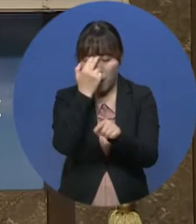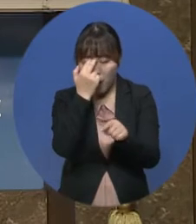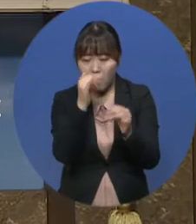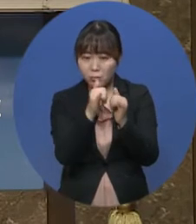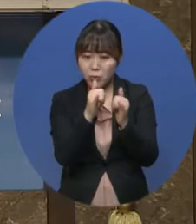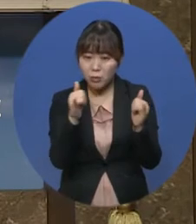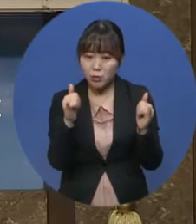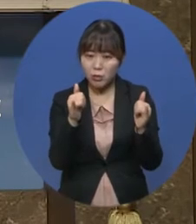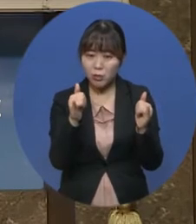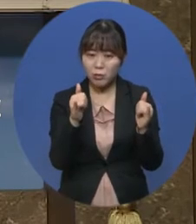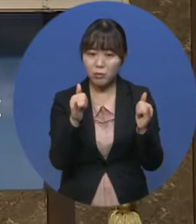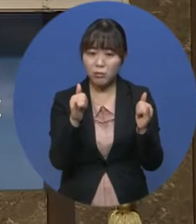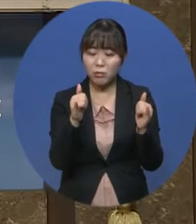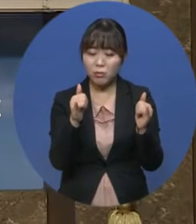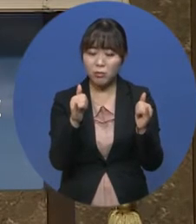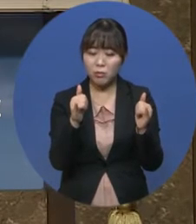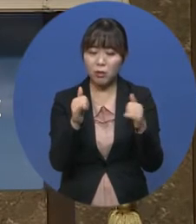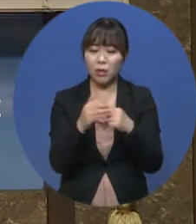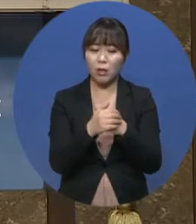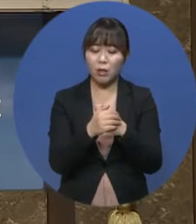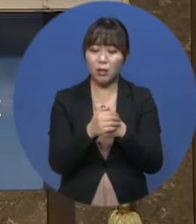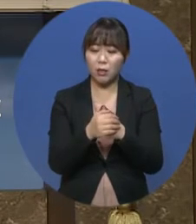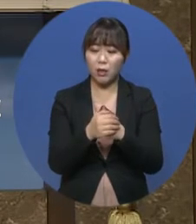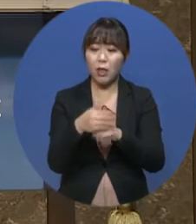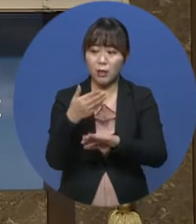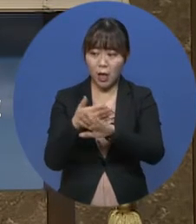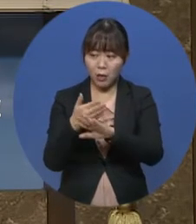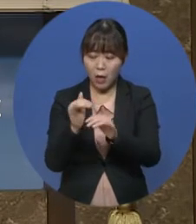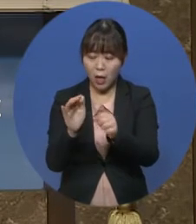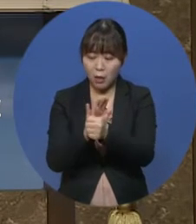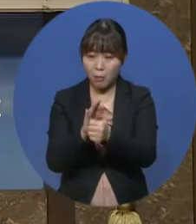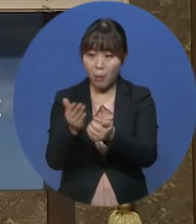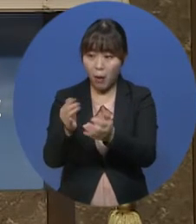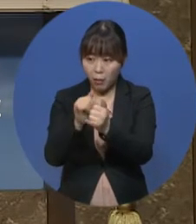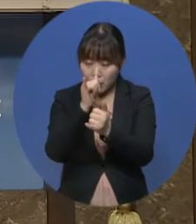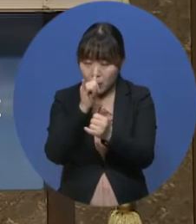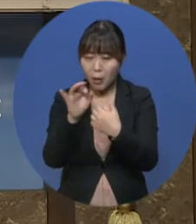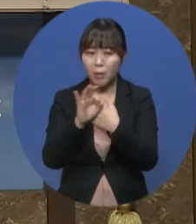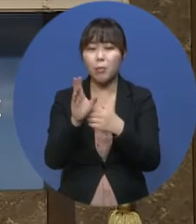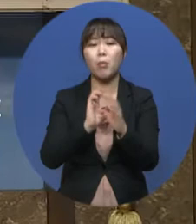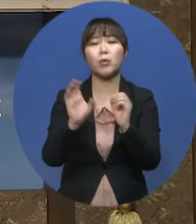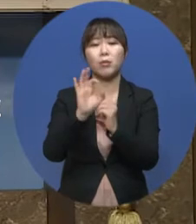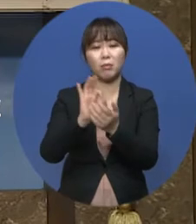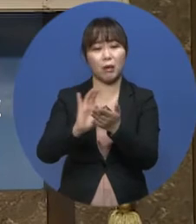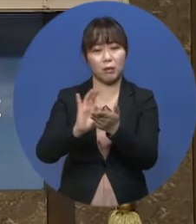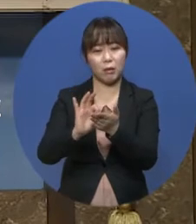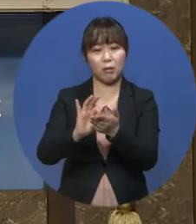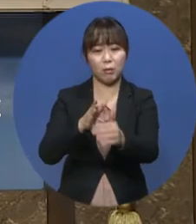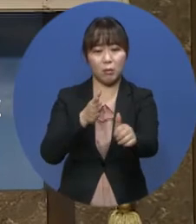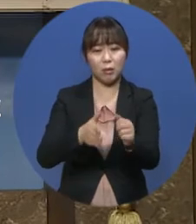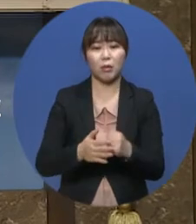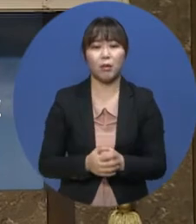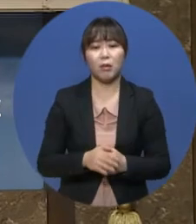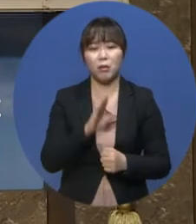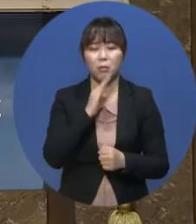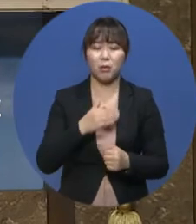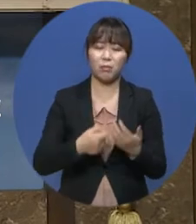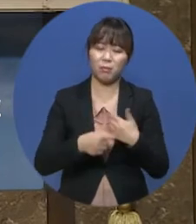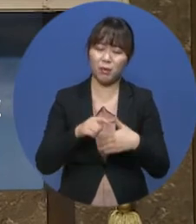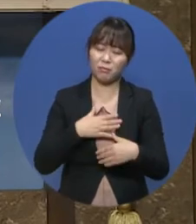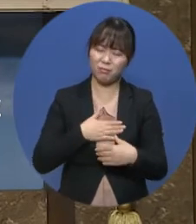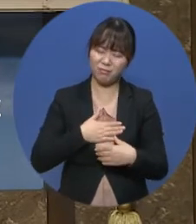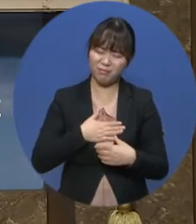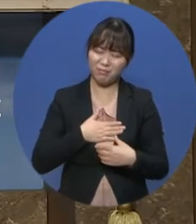아 받을 수 있는 다른 분을 위해서 조금이라도 보태 쓰십시오 그 엄 마음이 아주